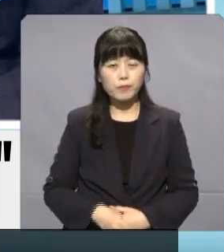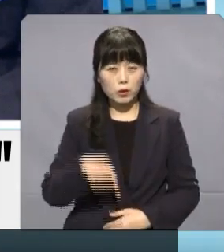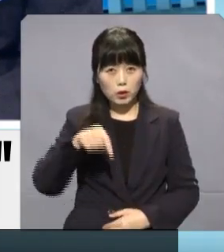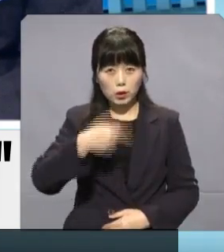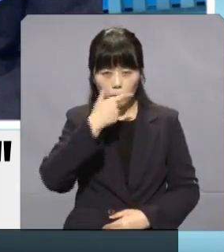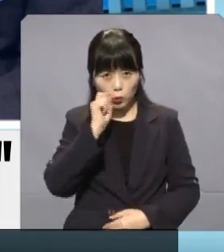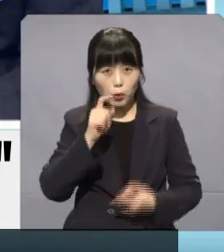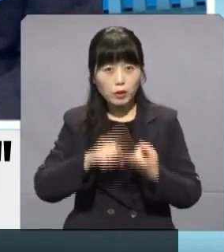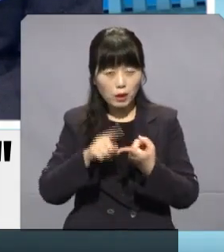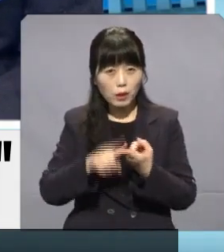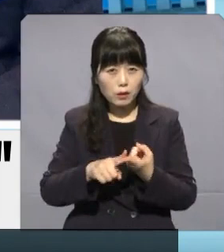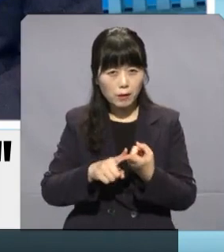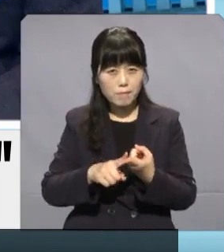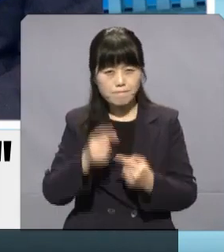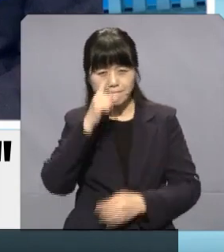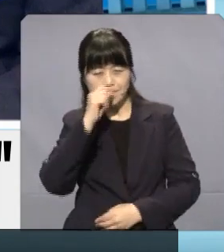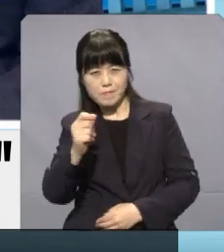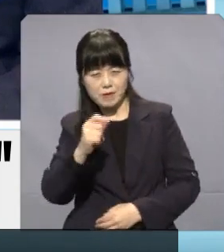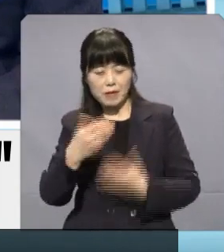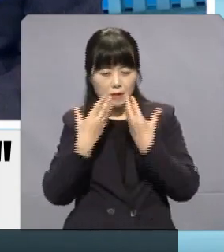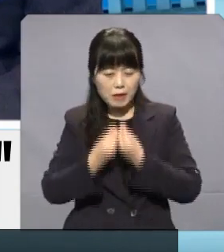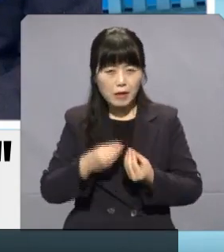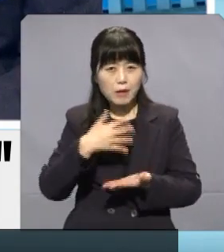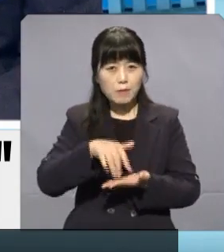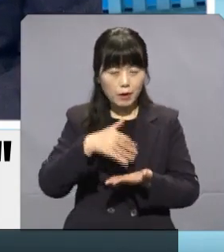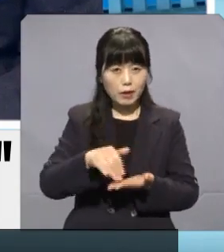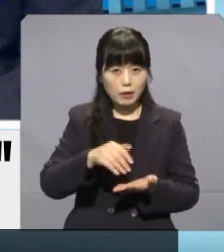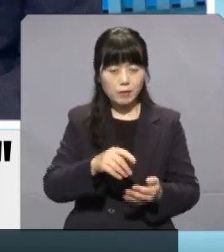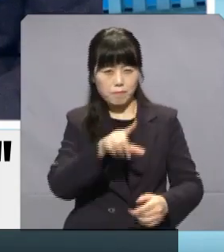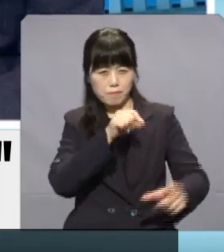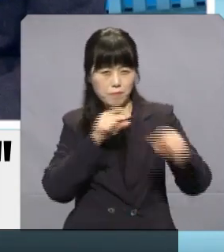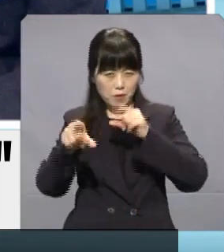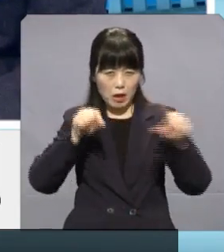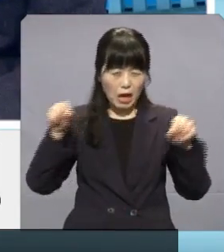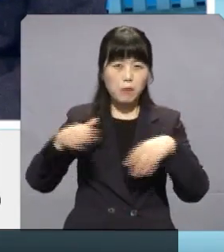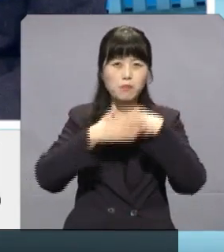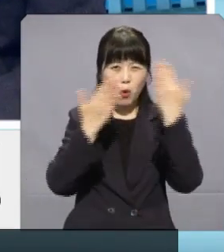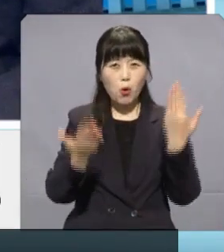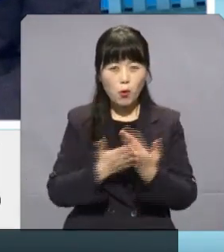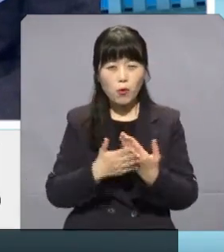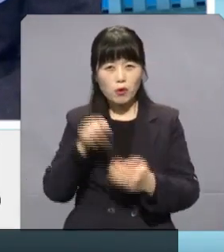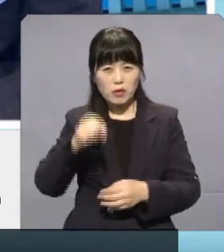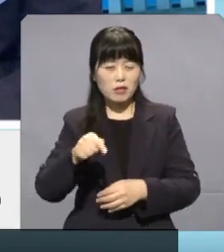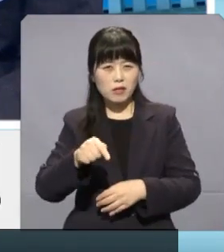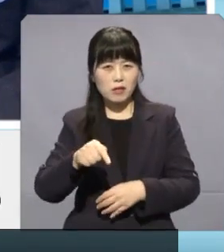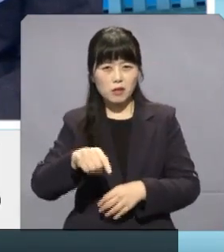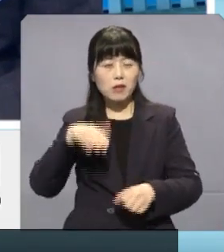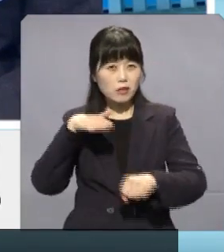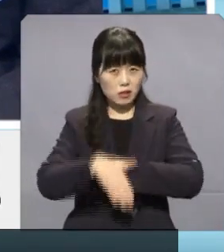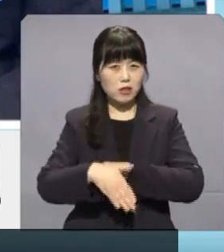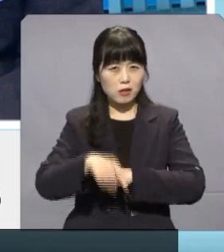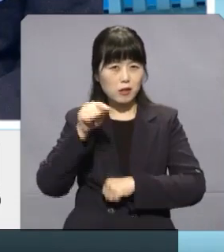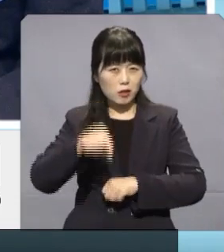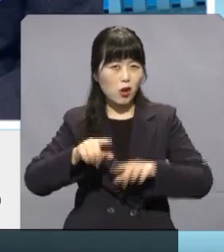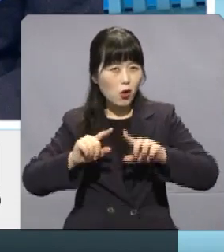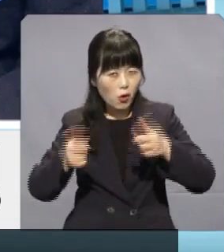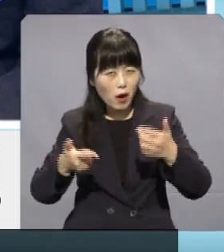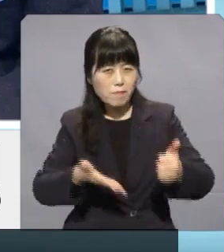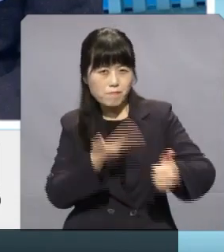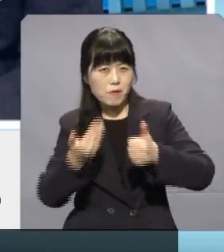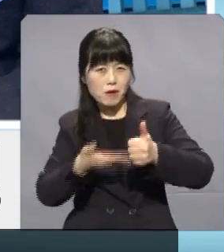누수를 갖다가 굉장히 자극적인 사례 몇 개를 들어서 모두가 그런 것이냐 호도하는 것 아니냐라고